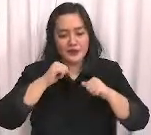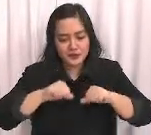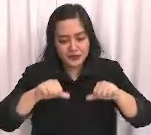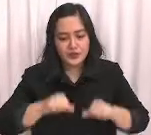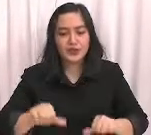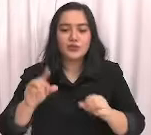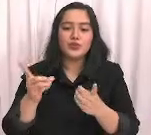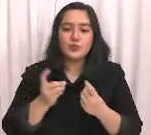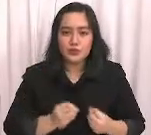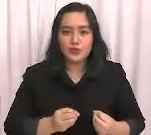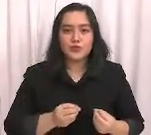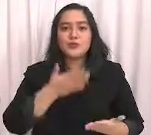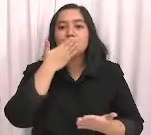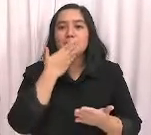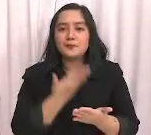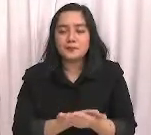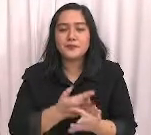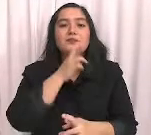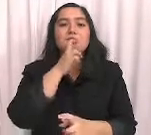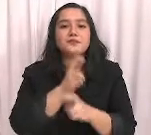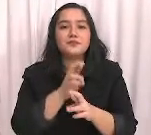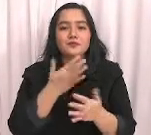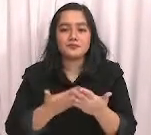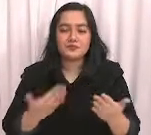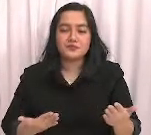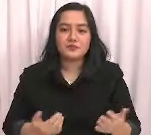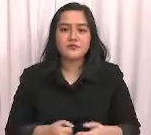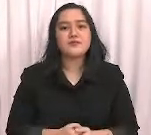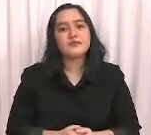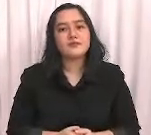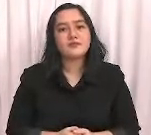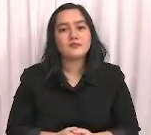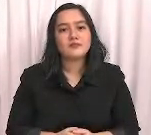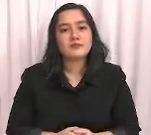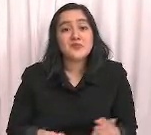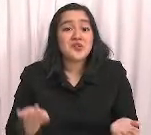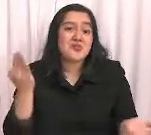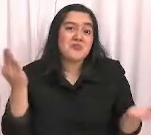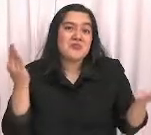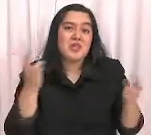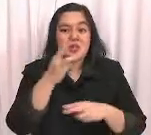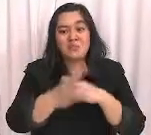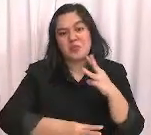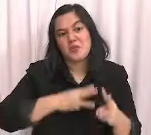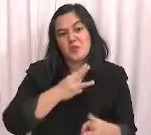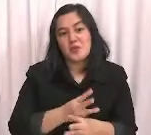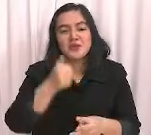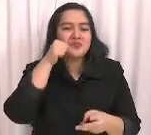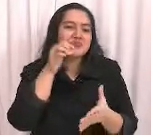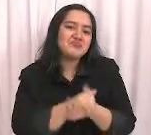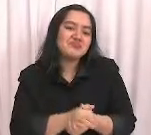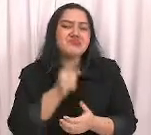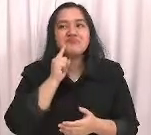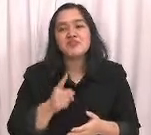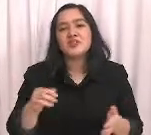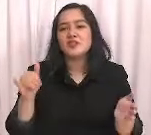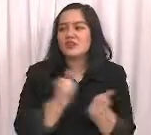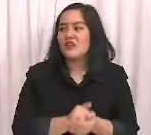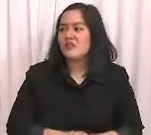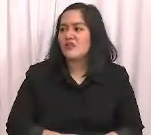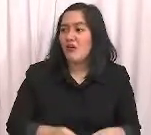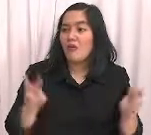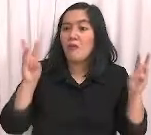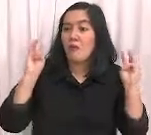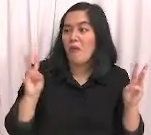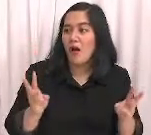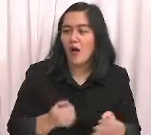sa inyo, ay, nako, grabe na ang sakripisyo ko sa iyo. Ginawa ko na ang lahat para sa iyo. Tapos ganito pa ang ginaganti